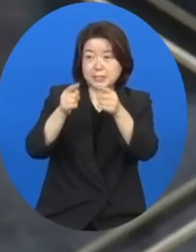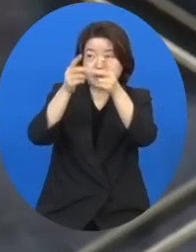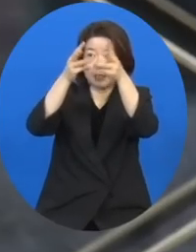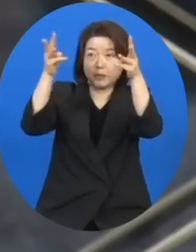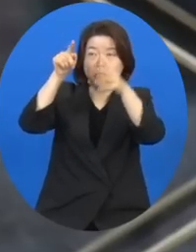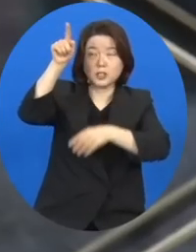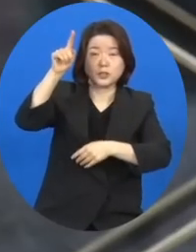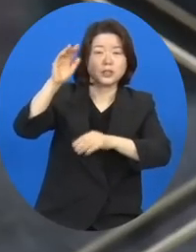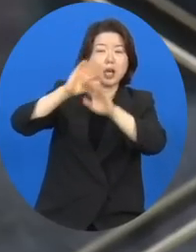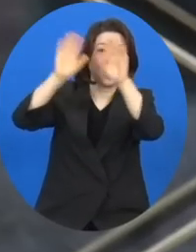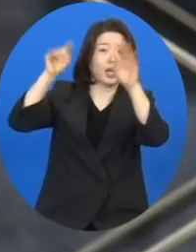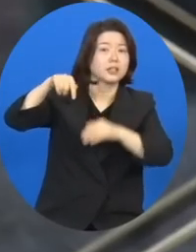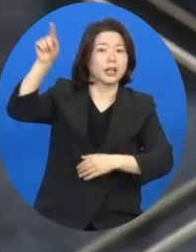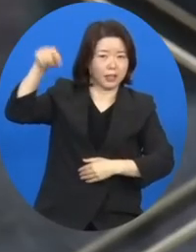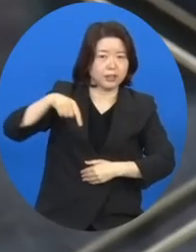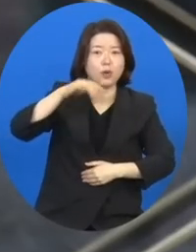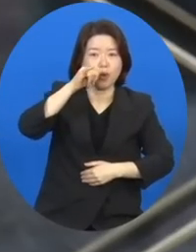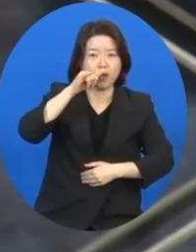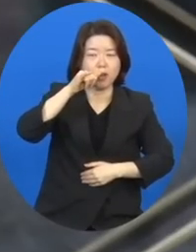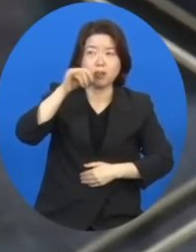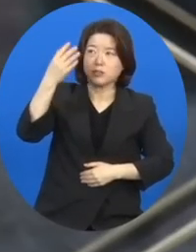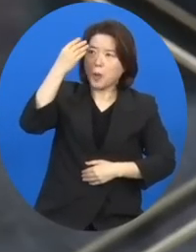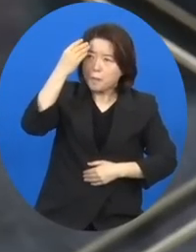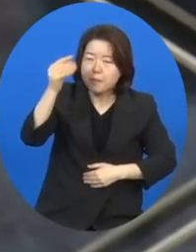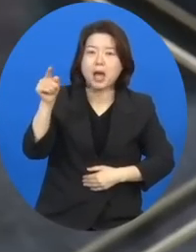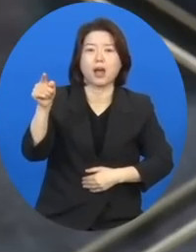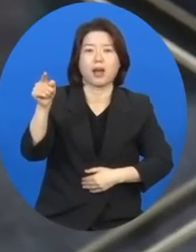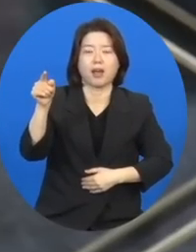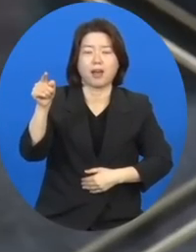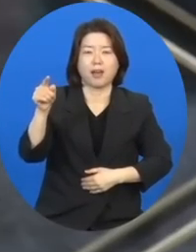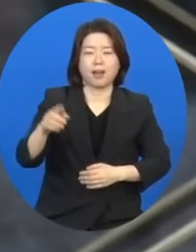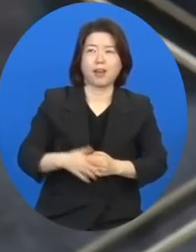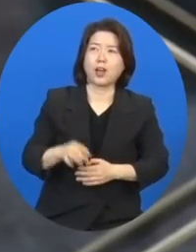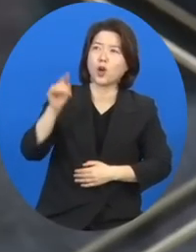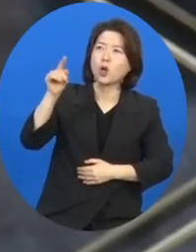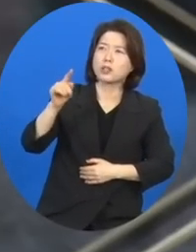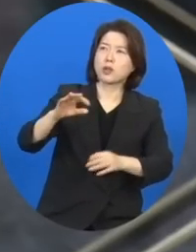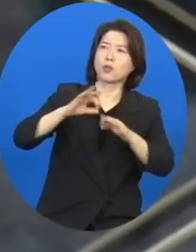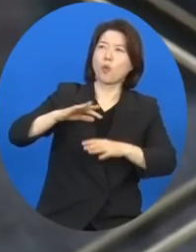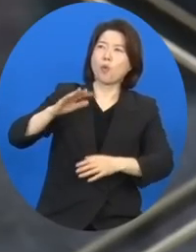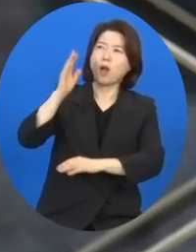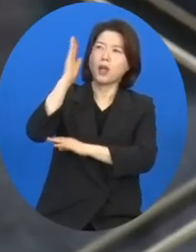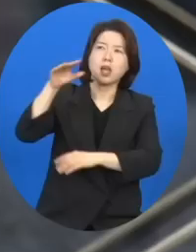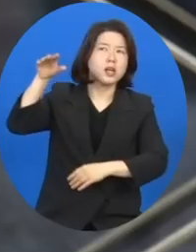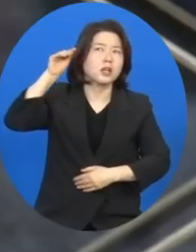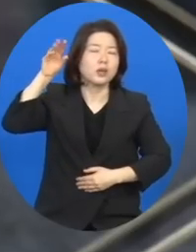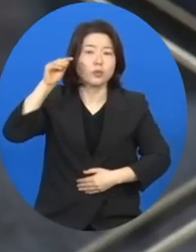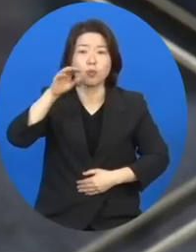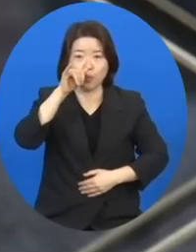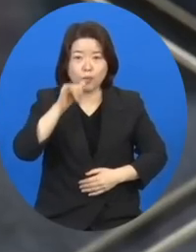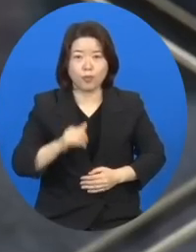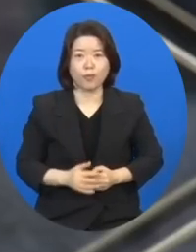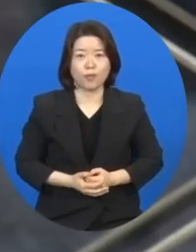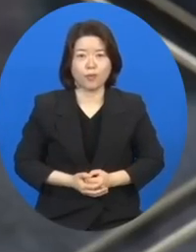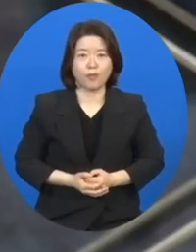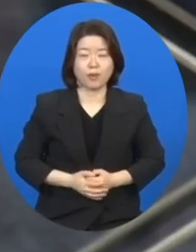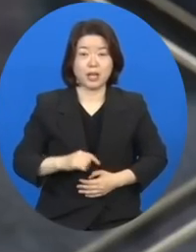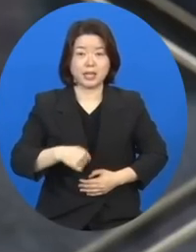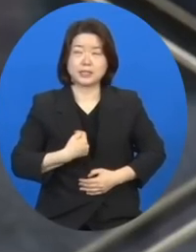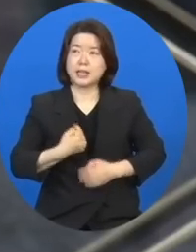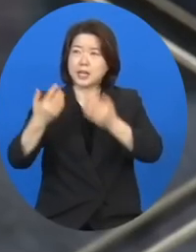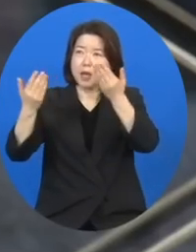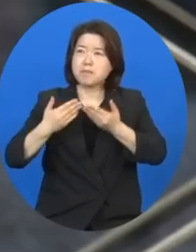하늘에. 그것을 봤어요. 거기에서 놀라운 이야기들을 들었다라고 했죠. 자기가